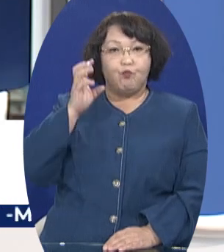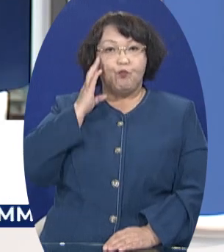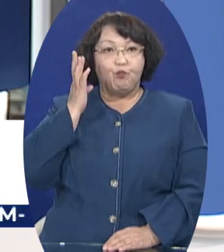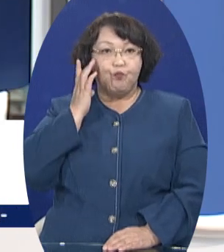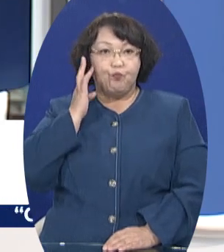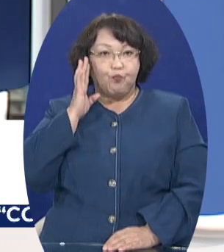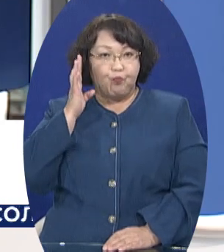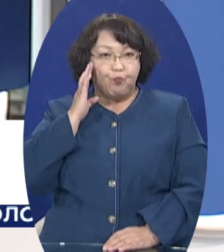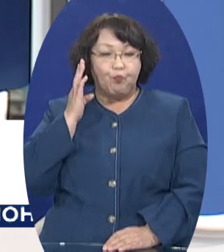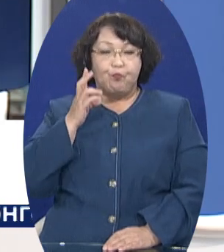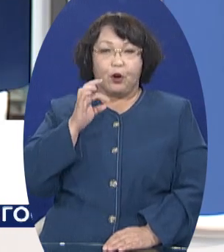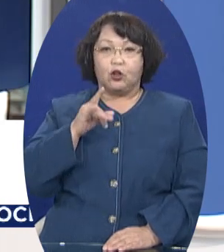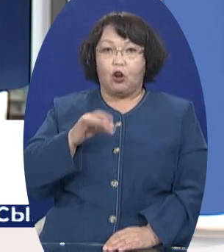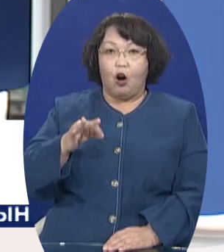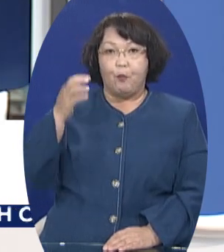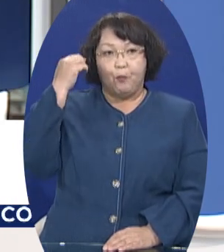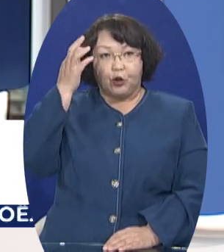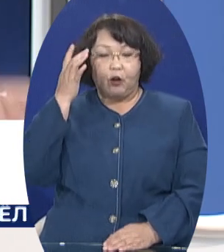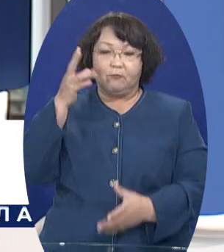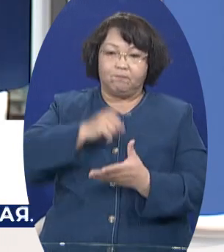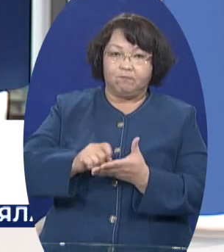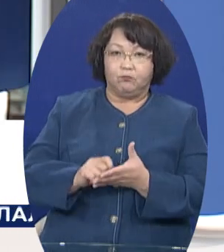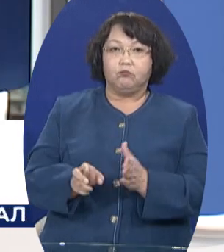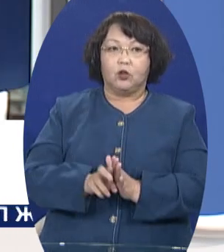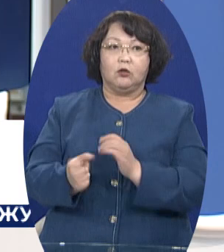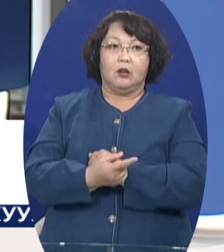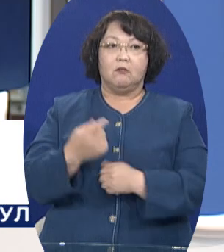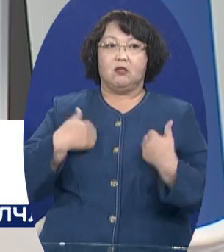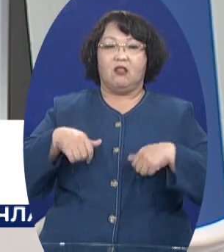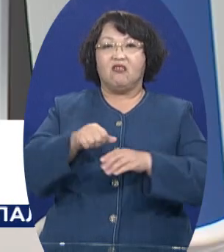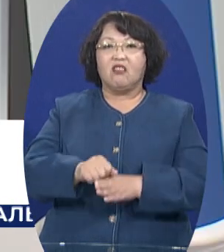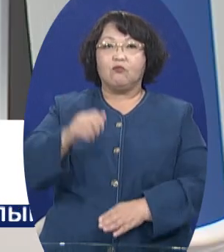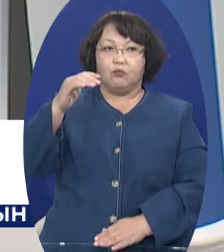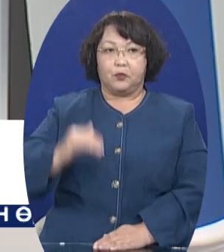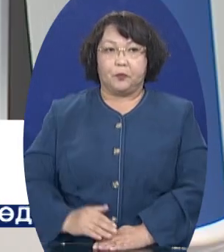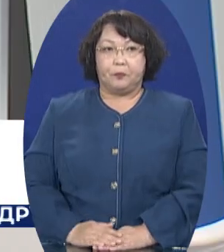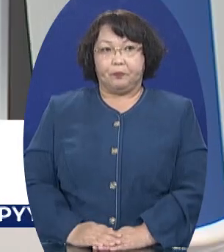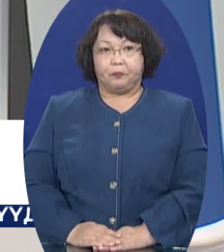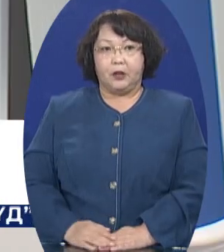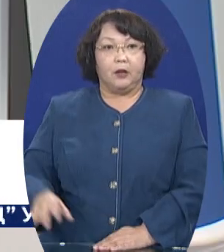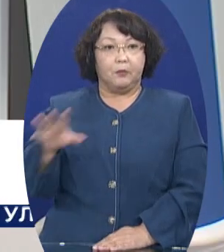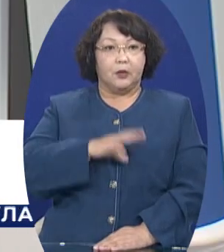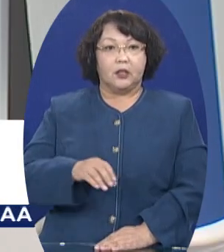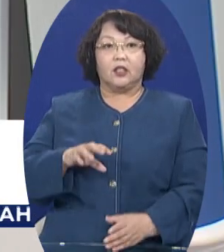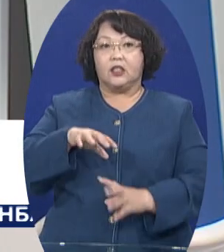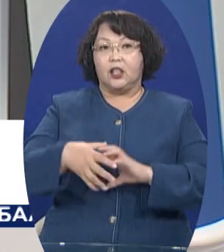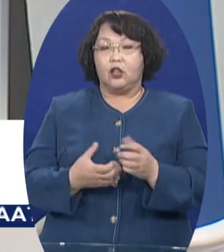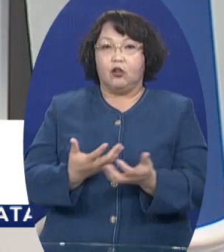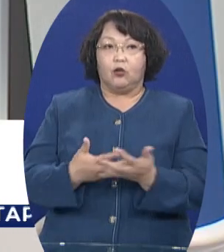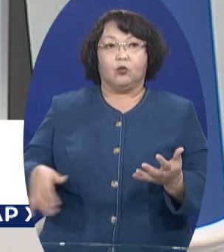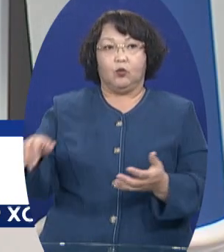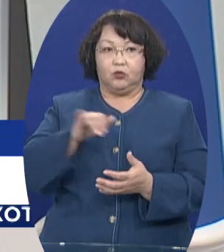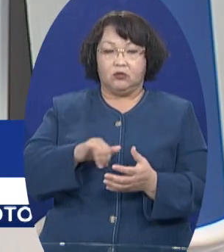боломжуудыг одоо хүүхэдд олгож байгаараа их онцлогтой нөгөө талаараа багш нарын ачаалл буурж байгаа. Бид дэлхийн олон улс орны нэдвүтэн